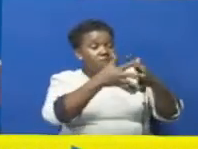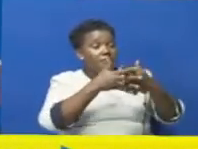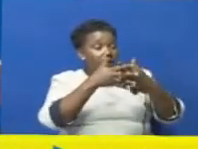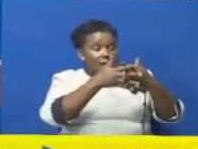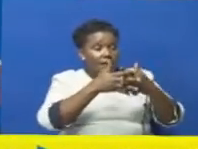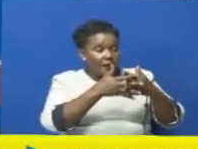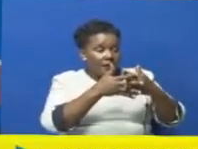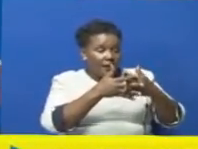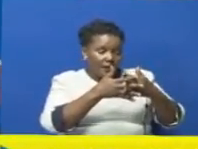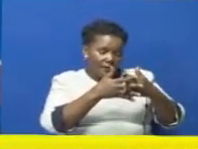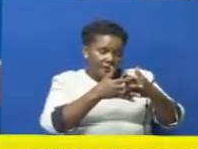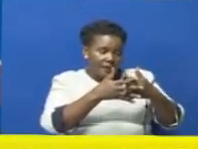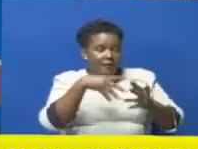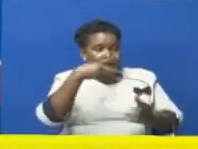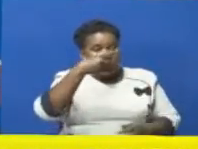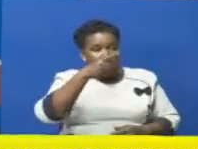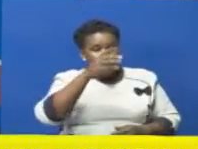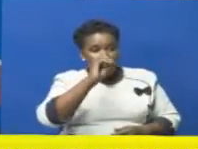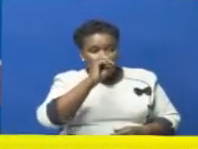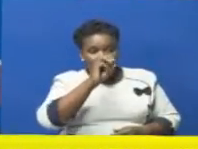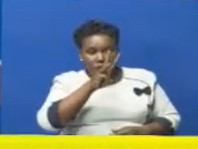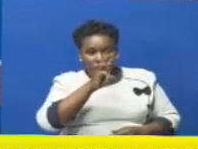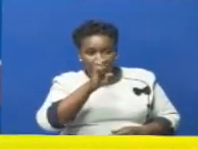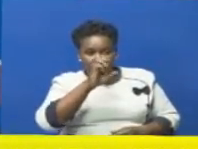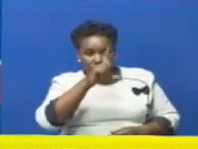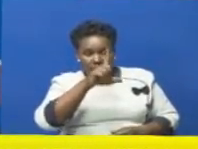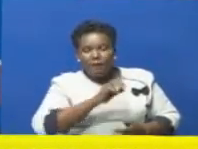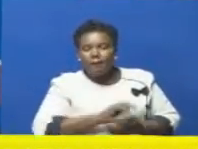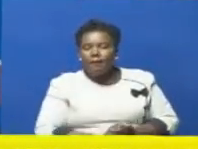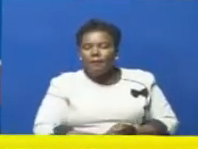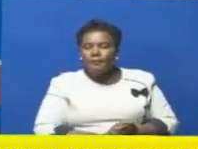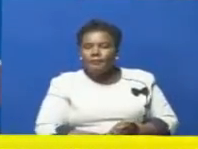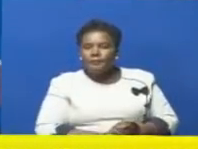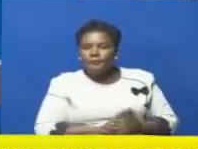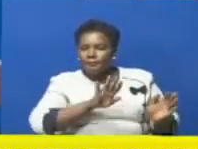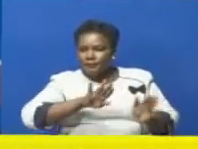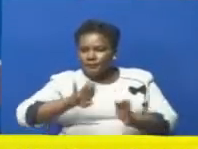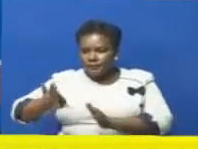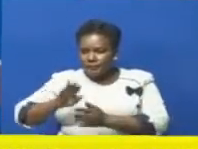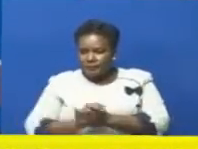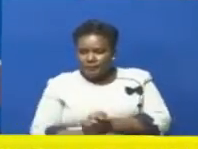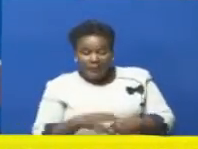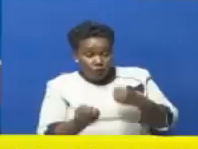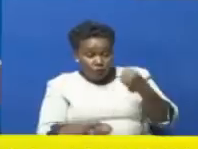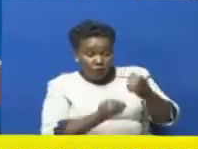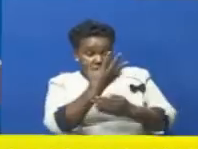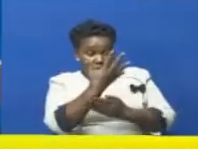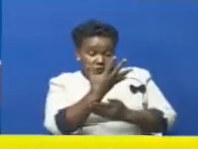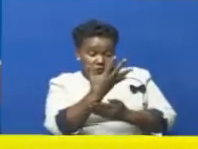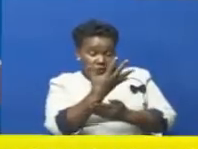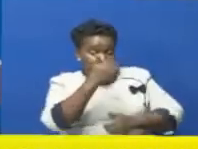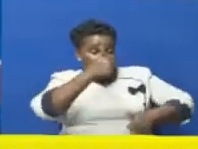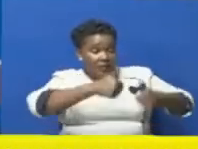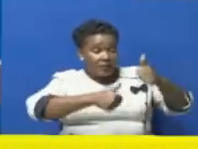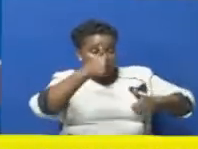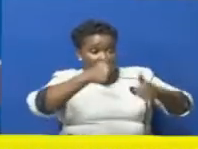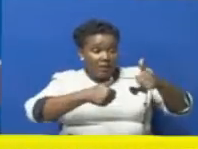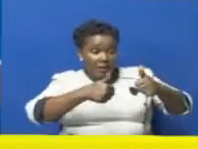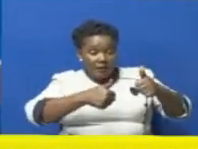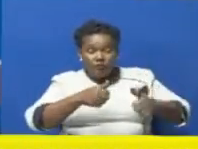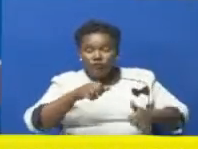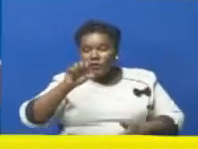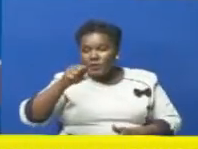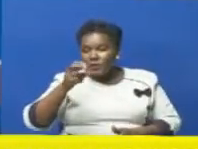Mtazamaji, na taarifa ambayo imetufikia punde tu ni kwamba uzinduzi wa yale mashindano ya Shimiwi ni kwamba umeahirishwa, ambapo